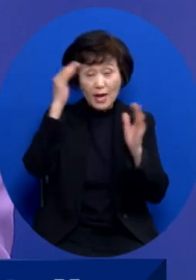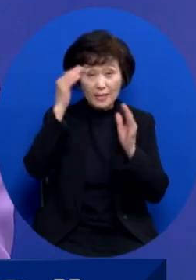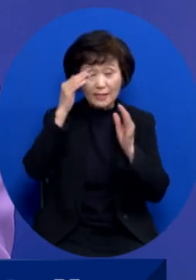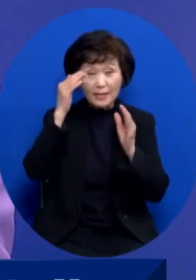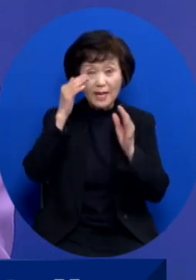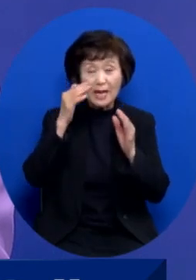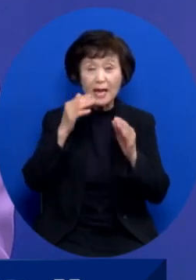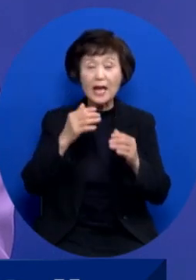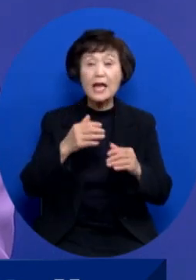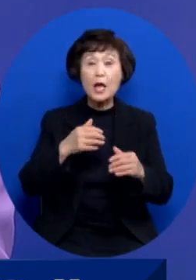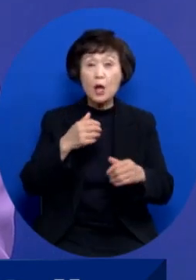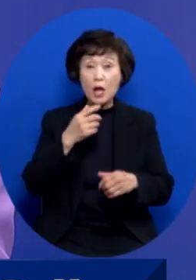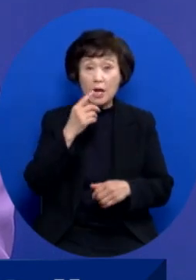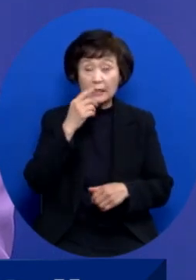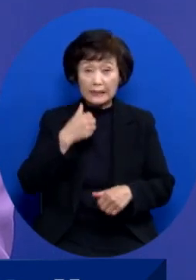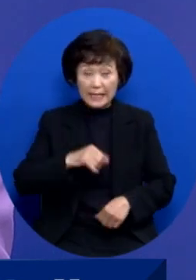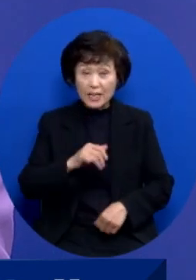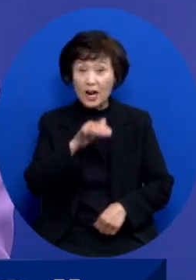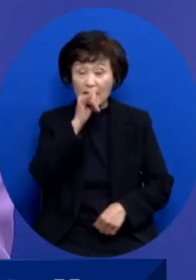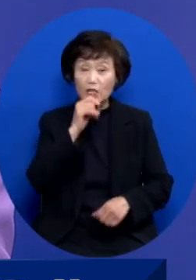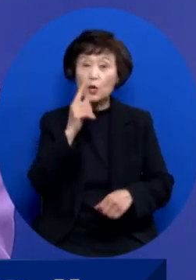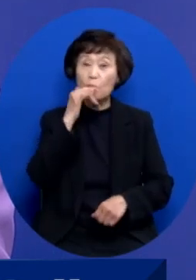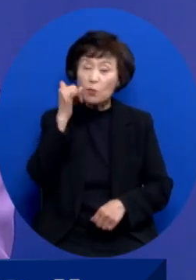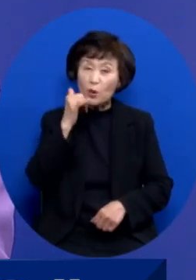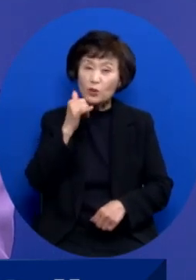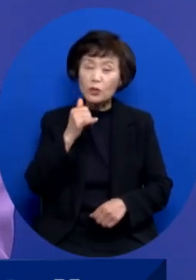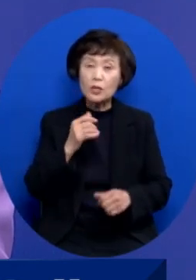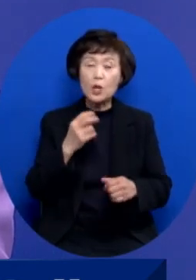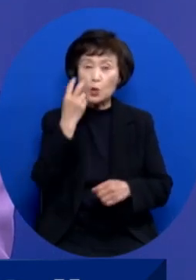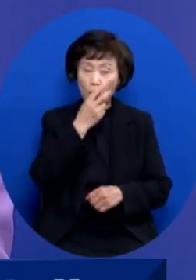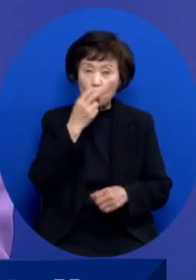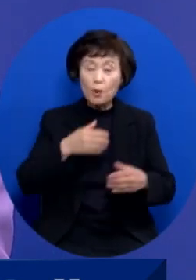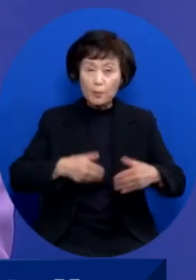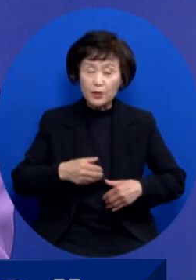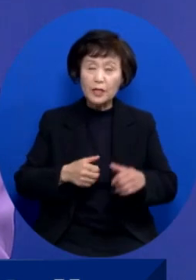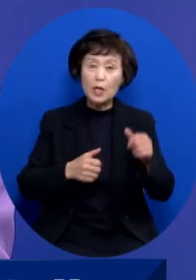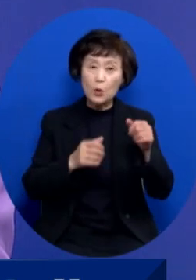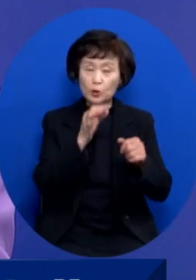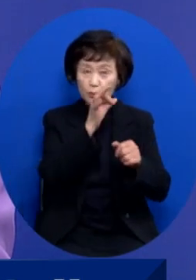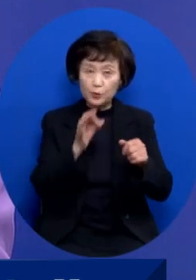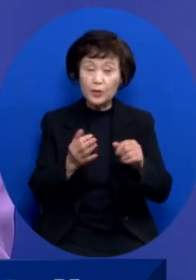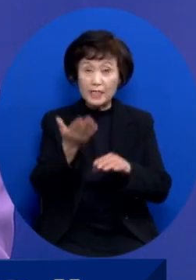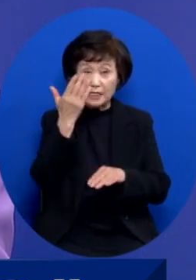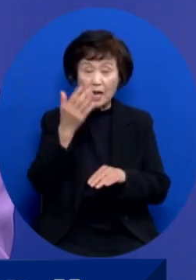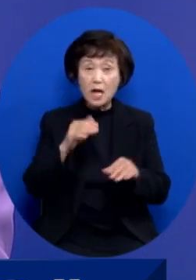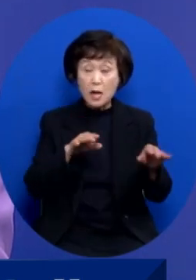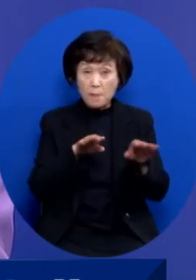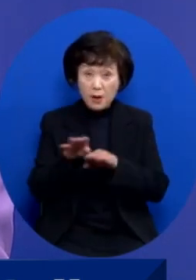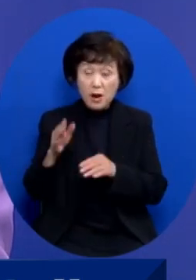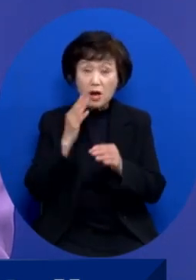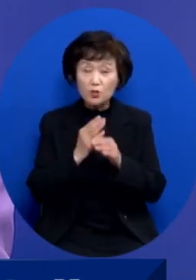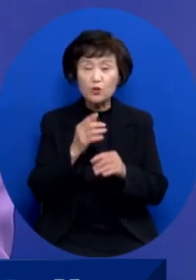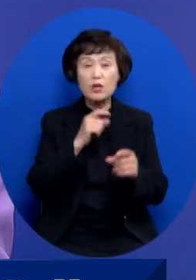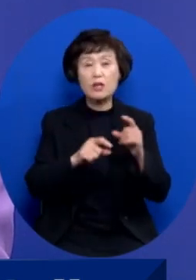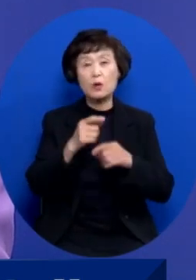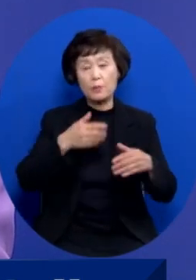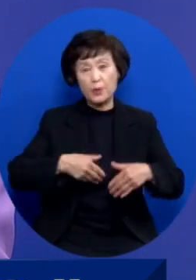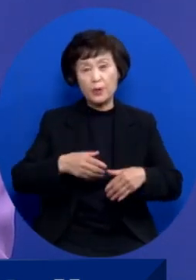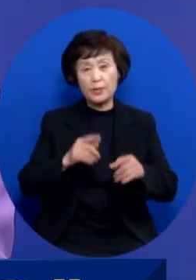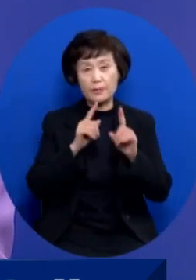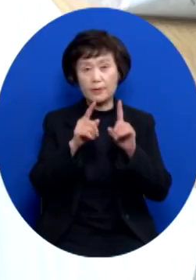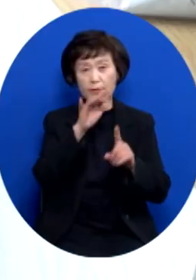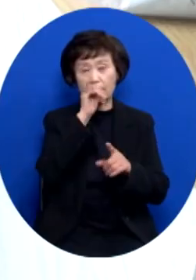가운데 돌봄이 필요하다고 느끼는 비율이 50%에 육박했습니다. 방학 중 돌봄 수요도 높았는데요. 김인혜 기자입니다.